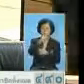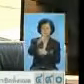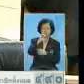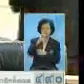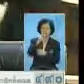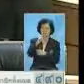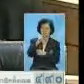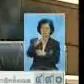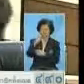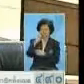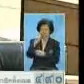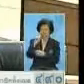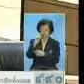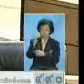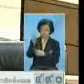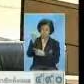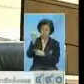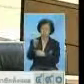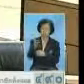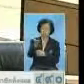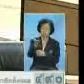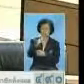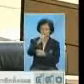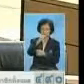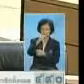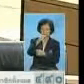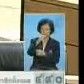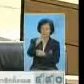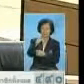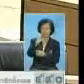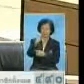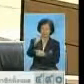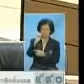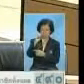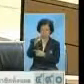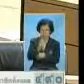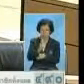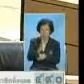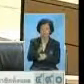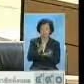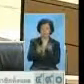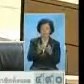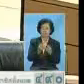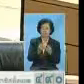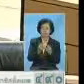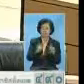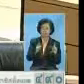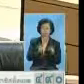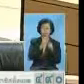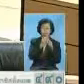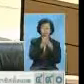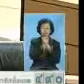อมรับว่าเป็นจริงครับในสมัยเขาเนี่ย140บาท180บาทจริงครับ แต่เกิดจากการบริหารราชการของเขาหรือเปล่า